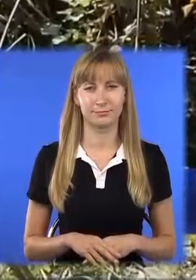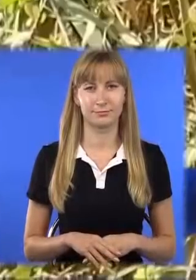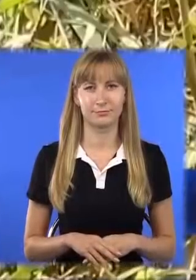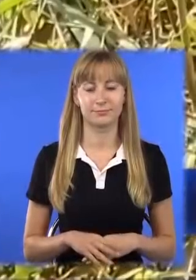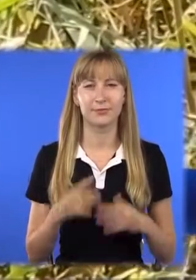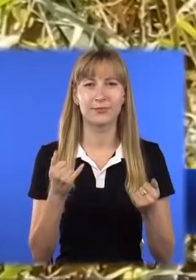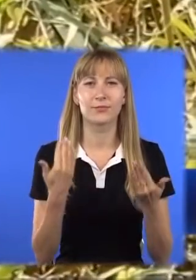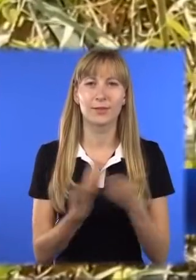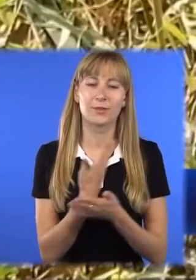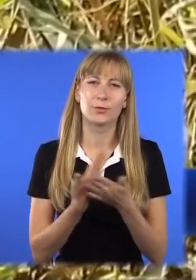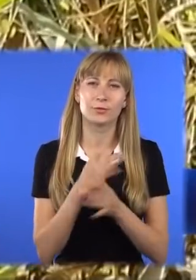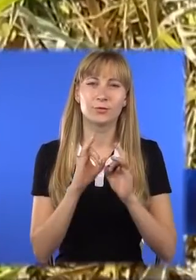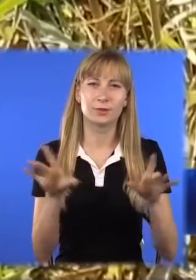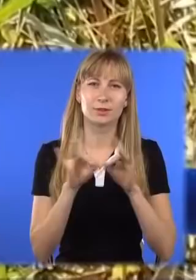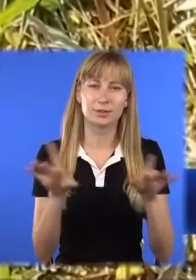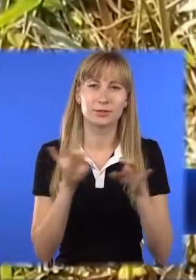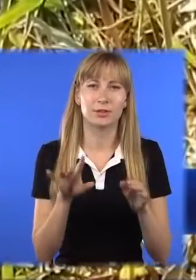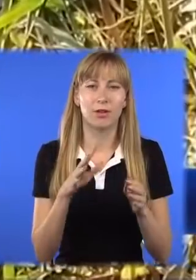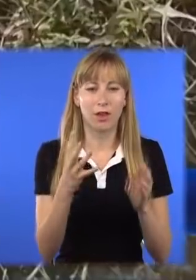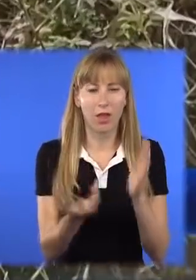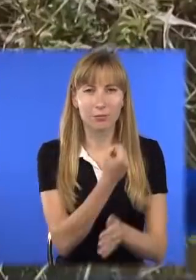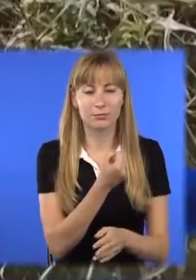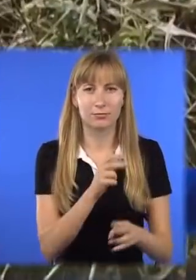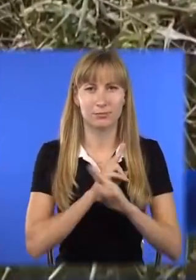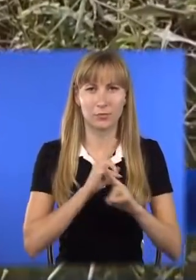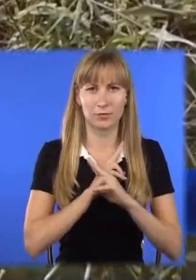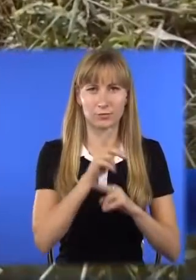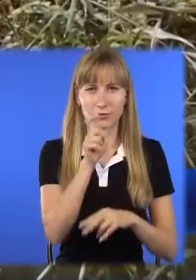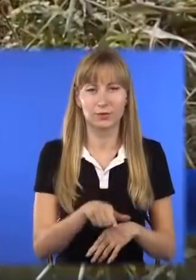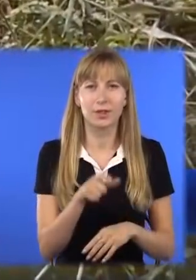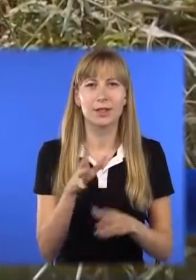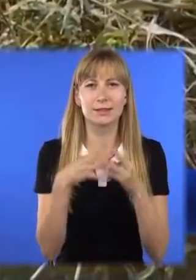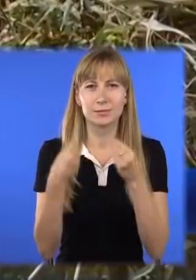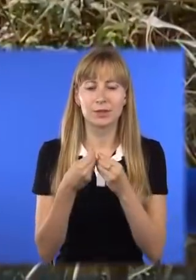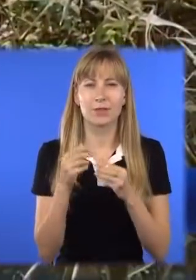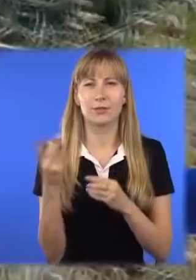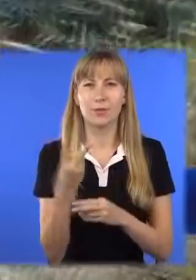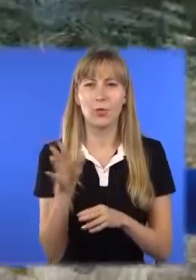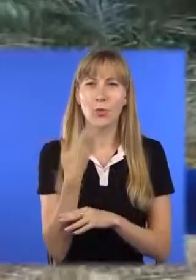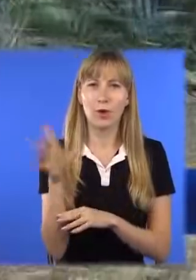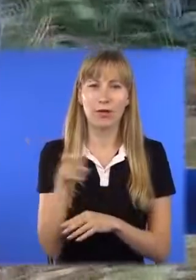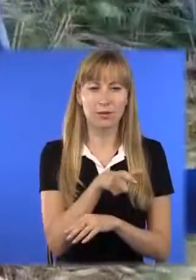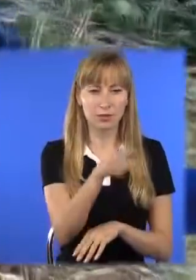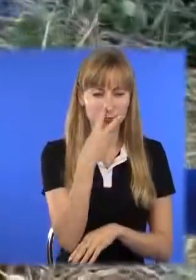Сьогодні у випуску: виловили мерця подружжя під час прогулянки вздовж річки, знайшло труп.